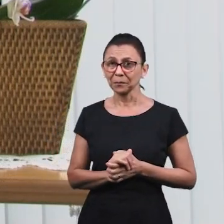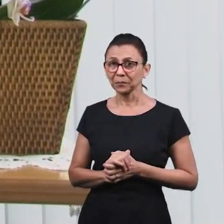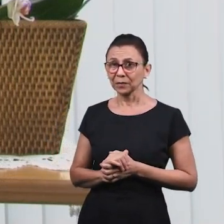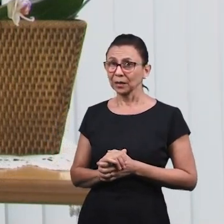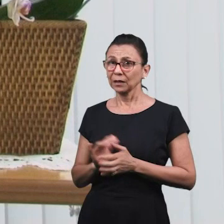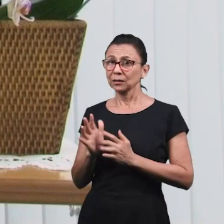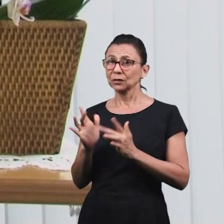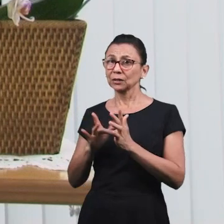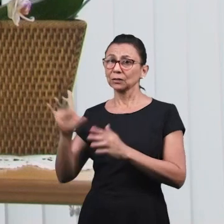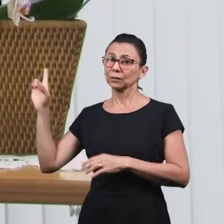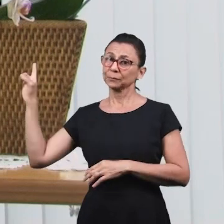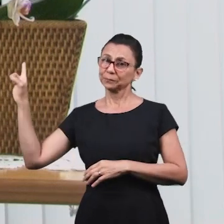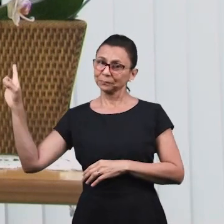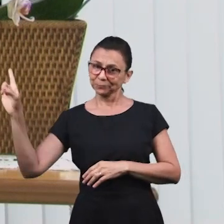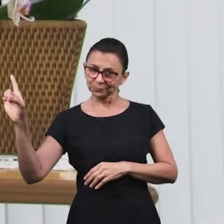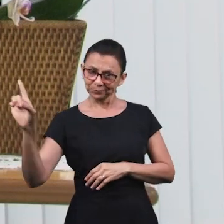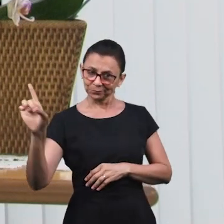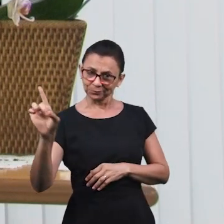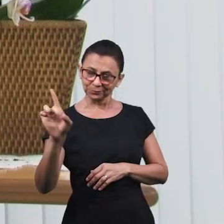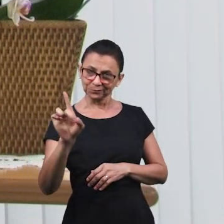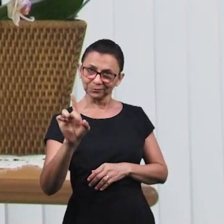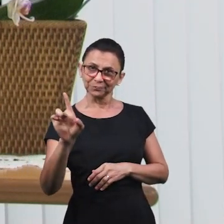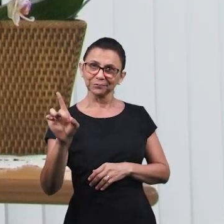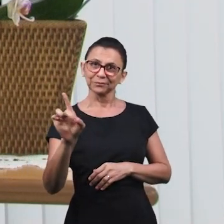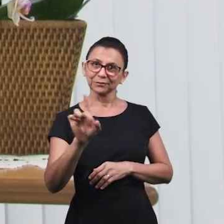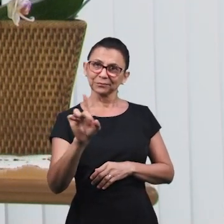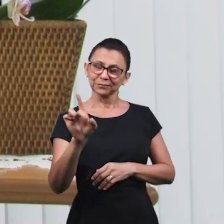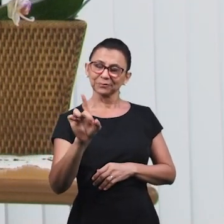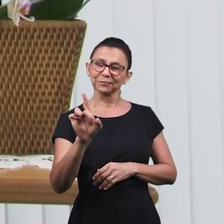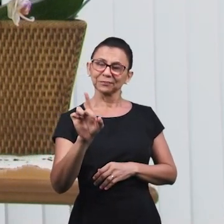Et pendant le chemin, Jésus